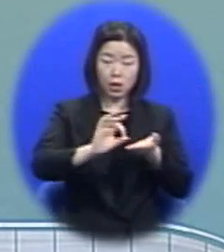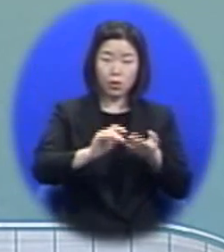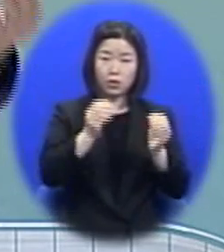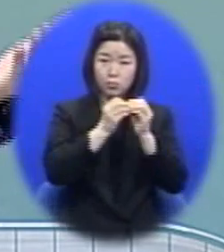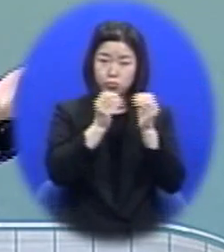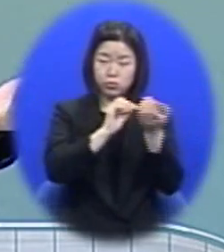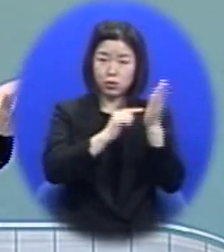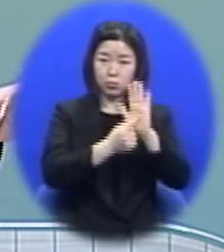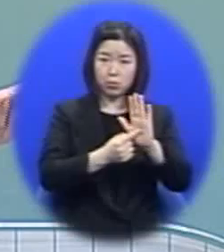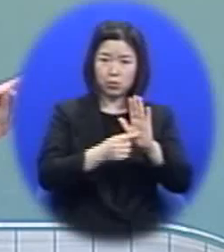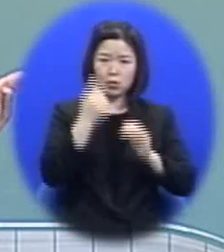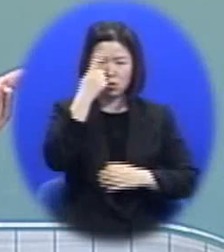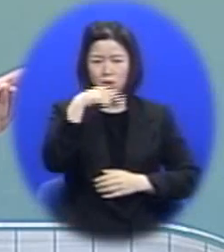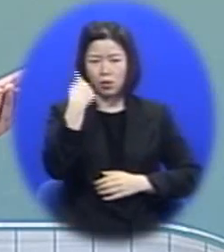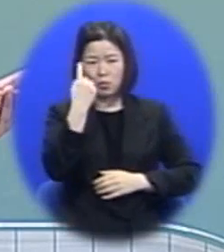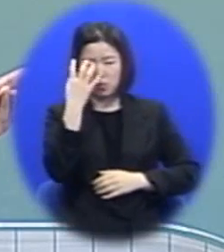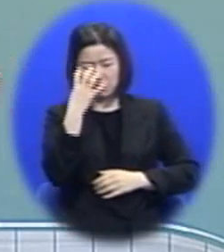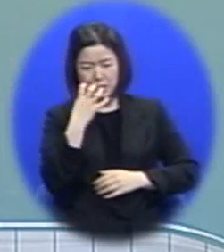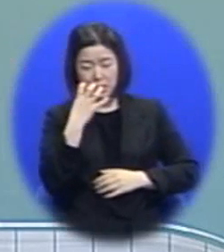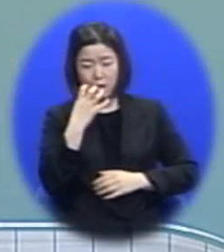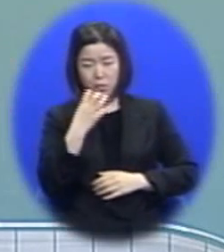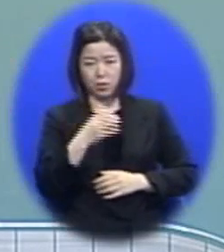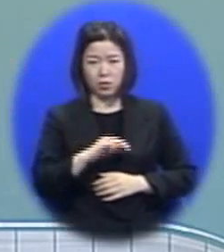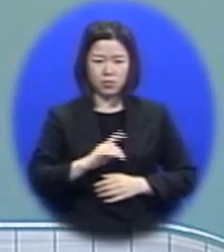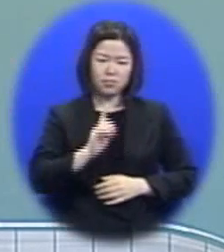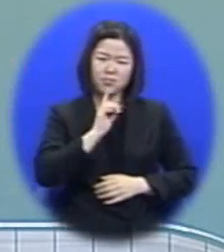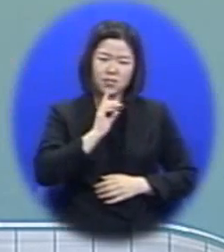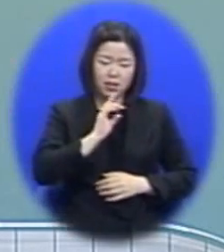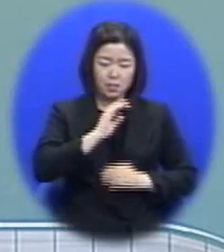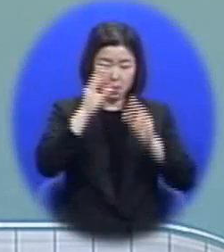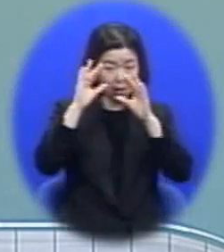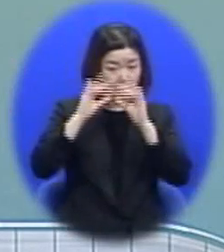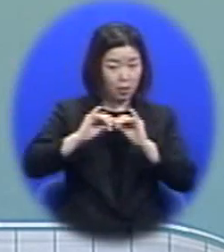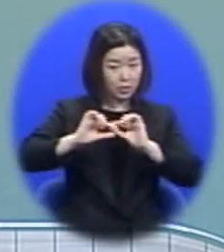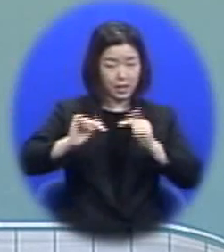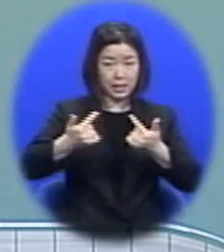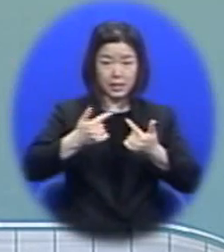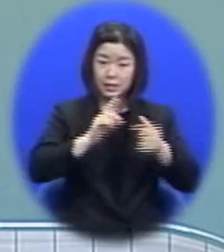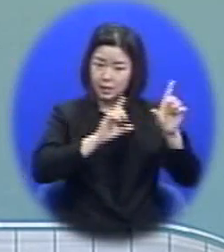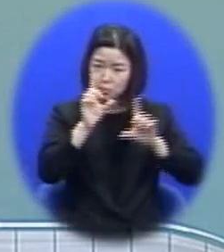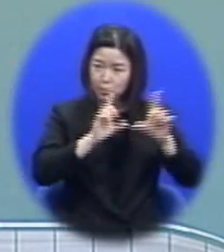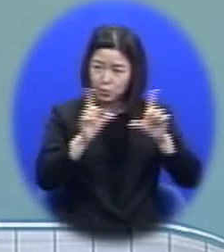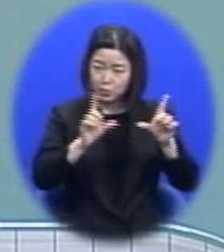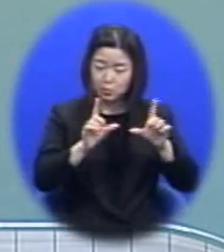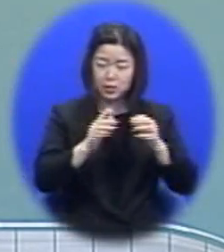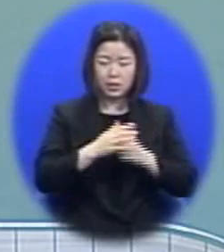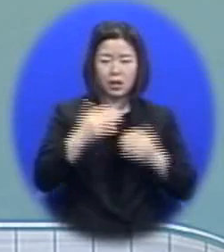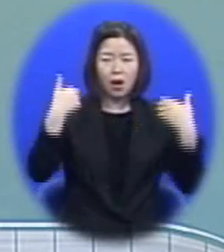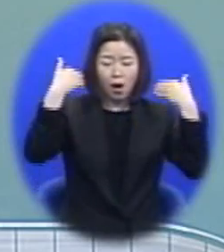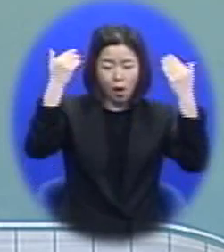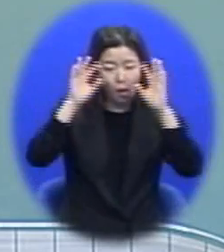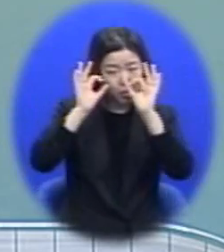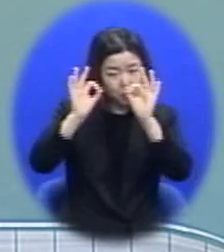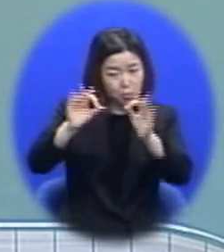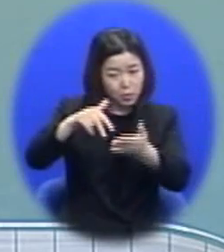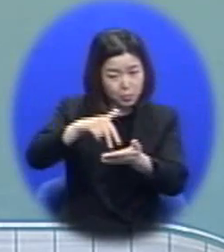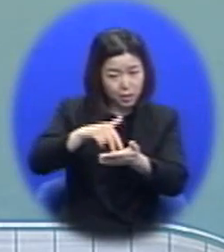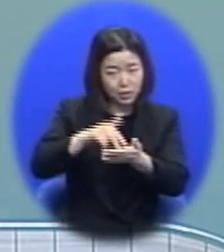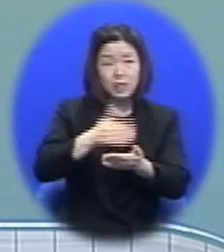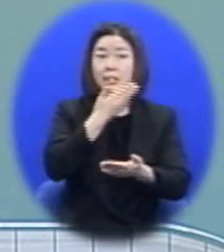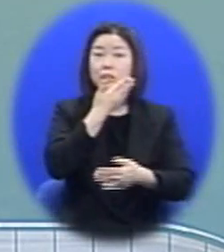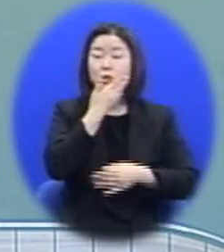어른들이나 짓는 표정을 지으면서 정말 어울리지 않는 그 모습이 어른들 보기에는 귀여워 보일 수도